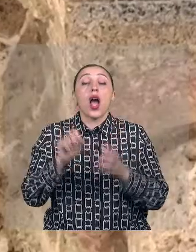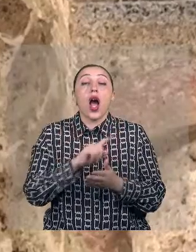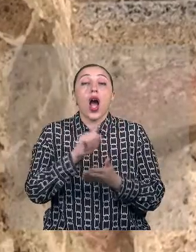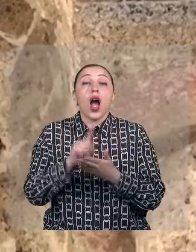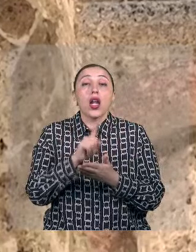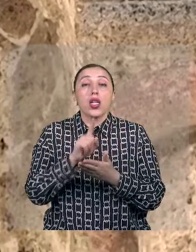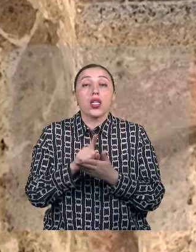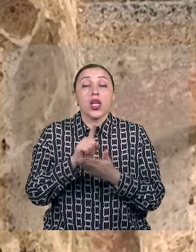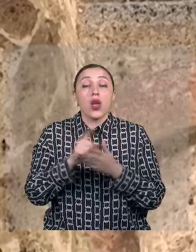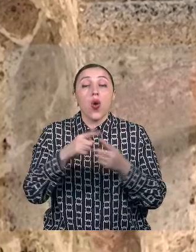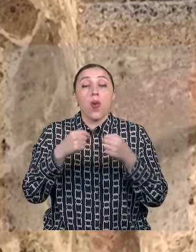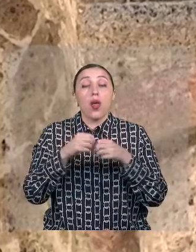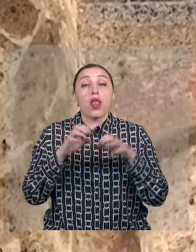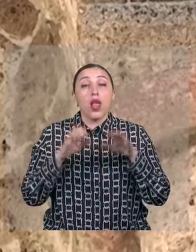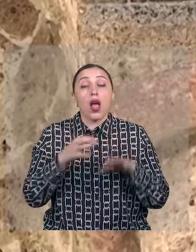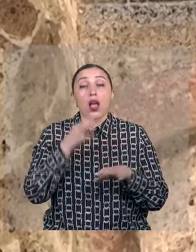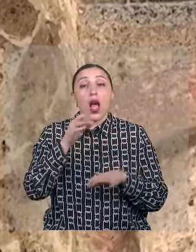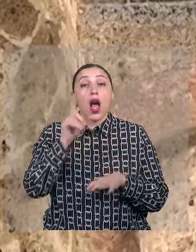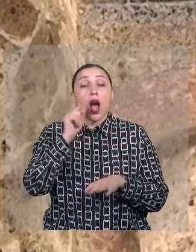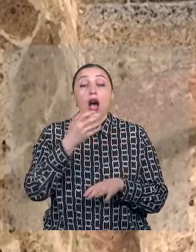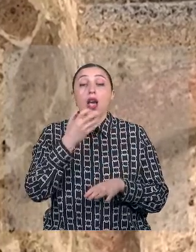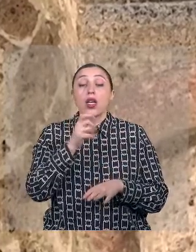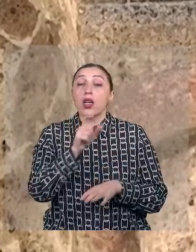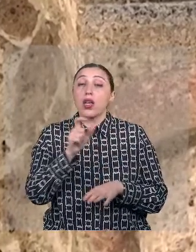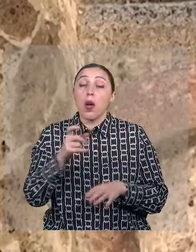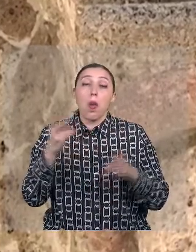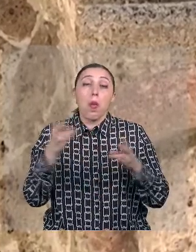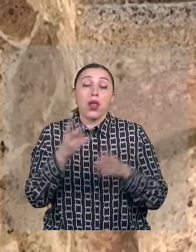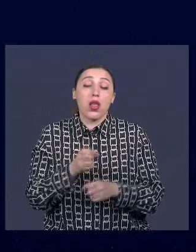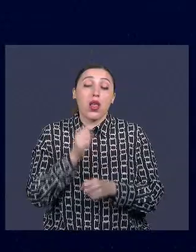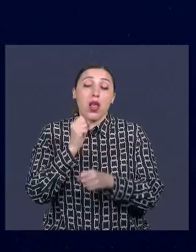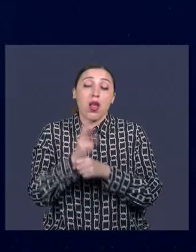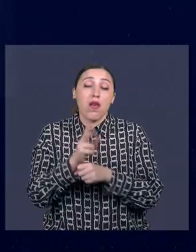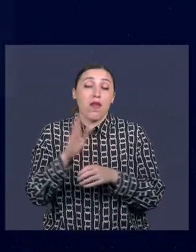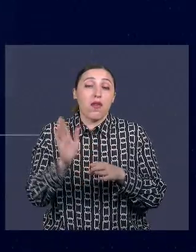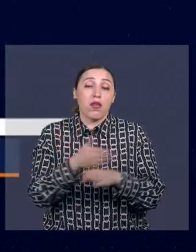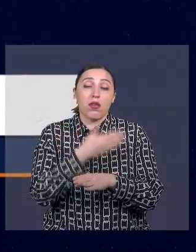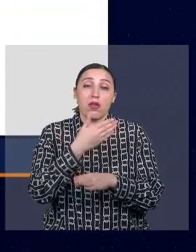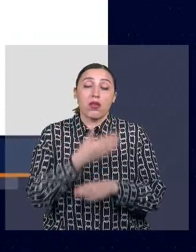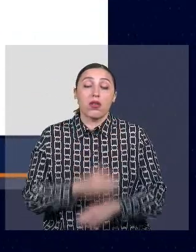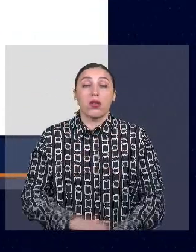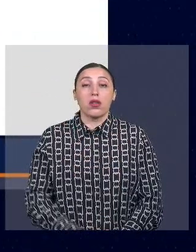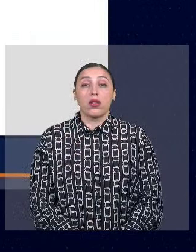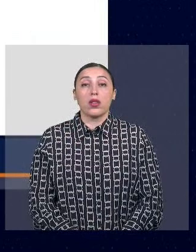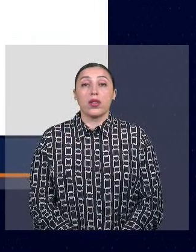նախագահը հայտարարել էր, թե հայ հոգևորականները պետք է հեռանան այնտեղից։